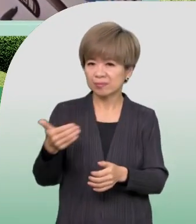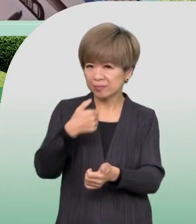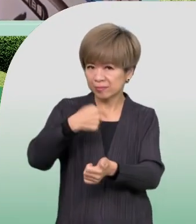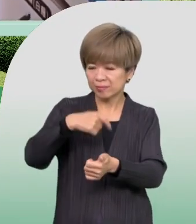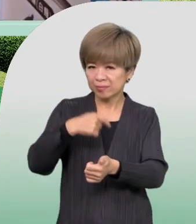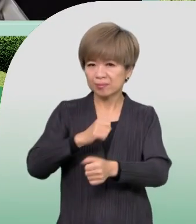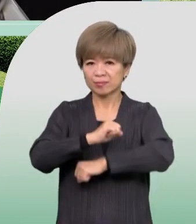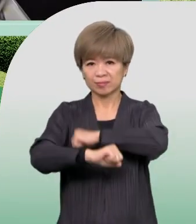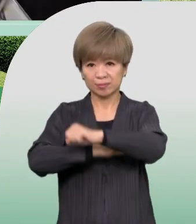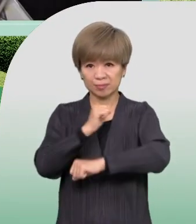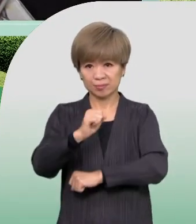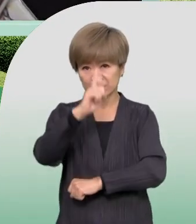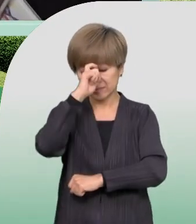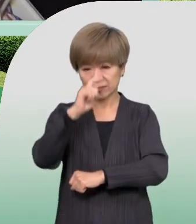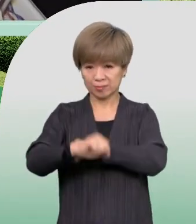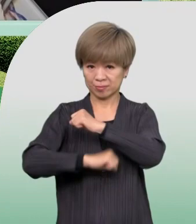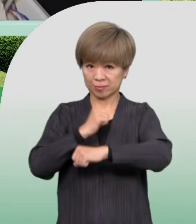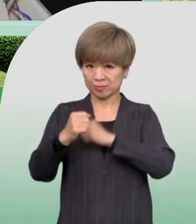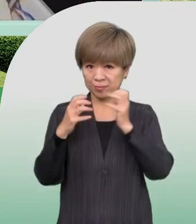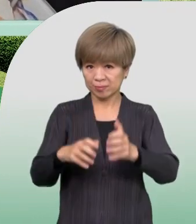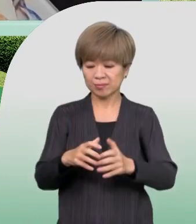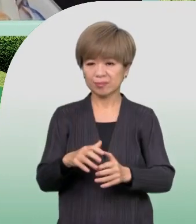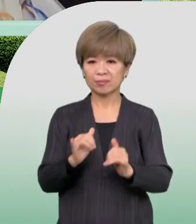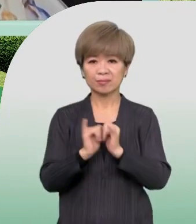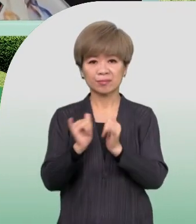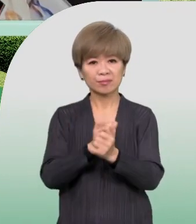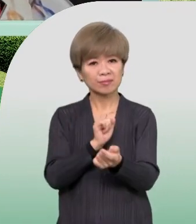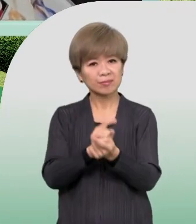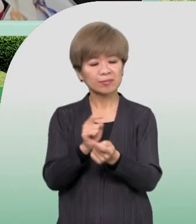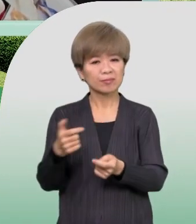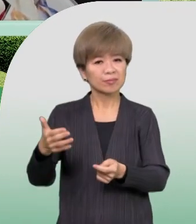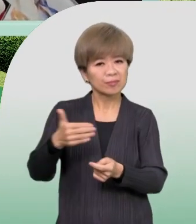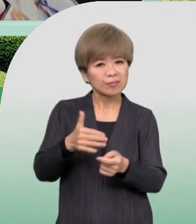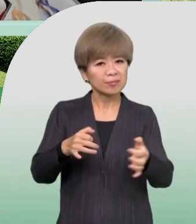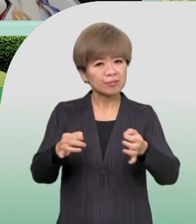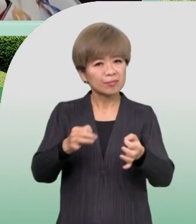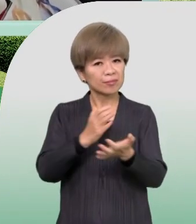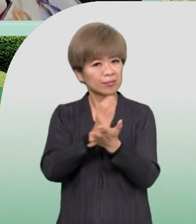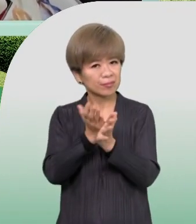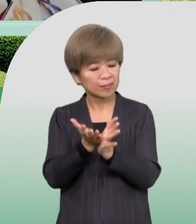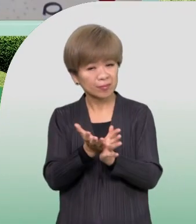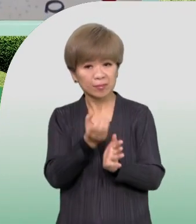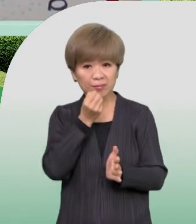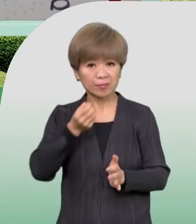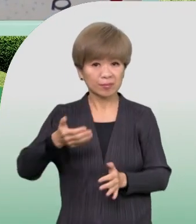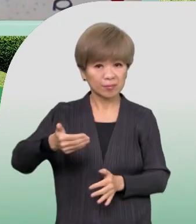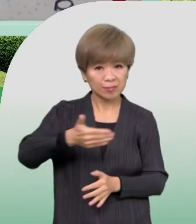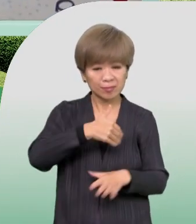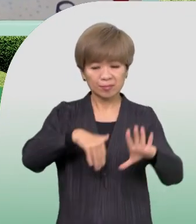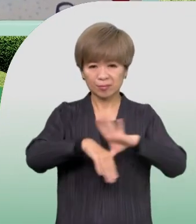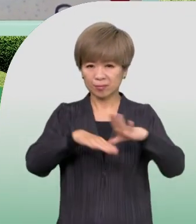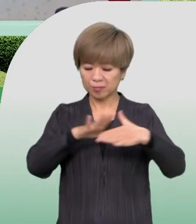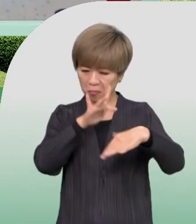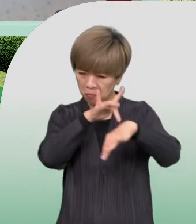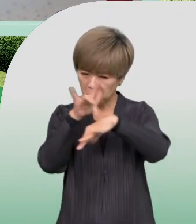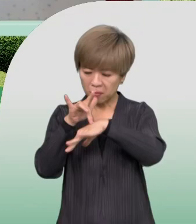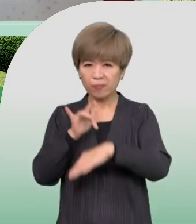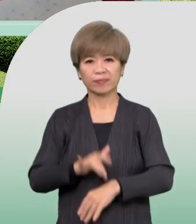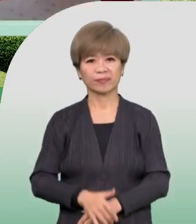广活动，希望大部分一个活动增加民众对于五产业还有十五文化的认